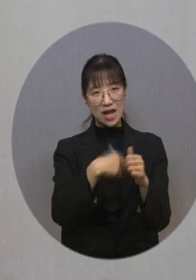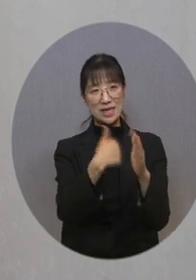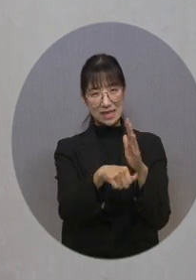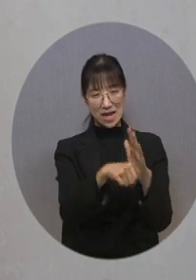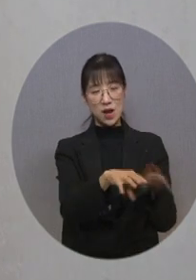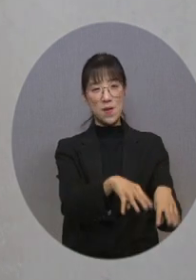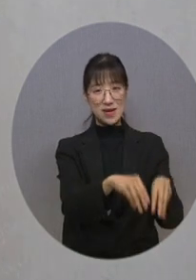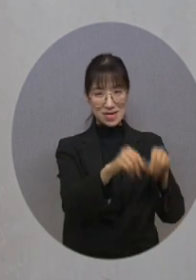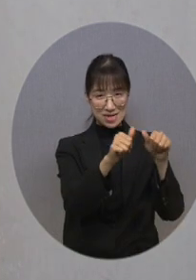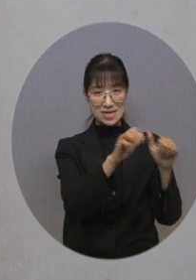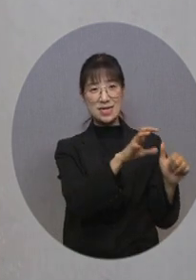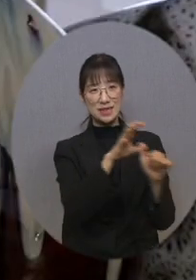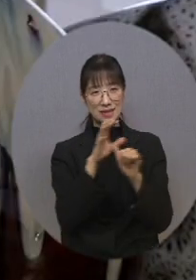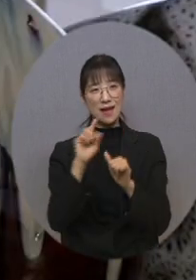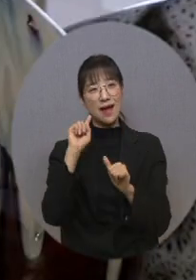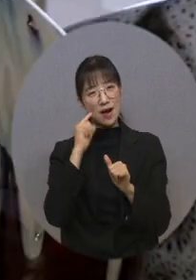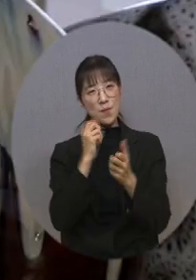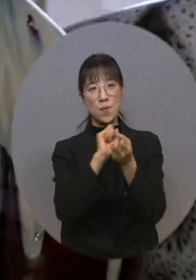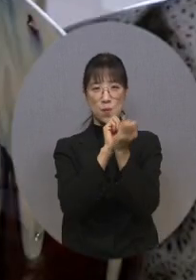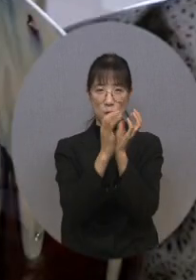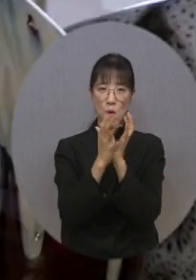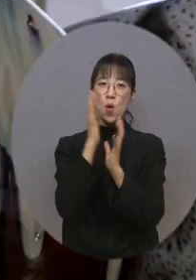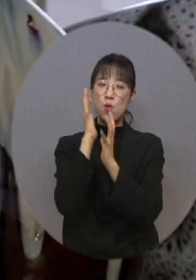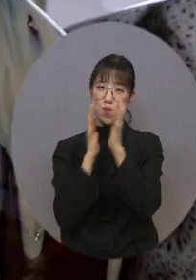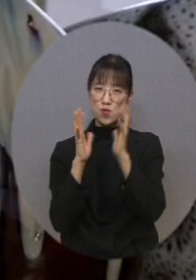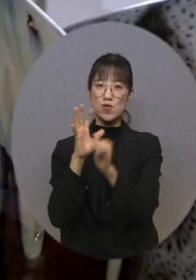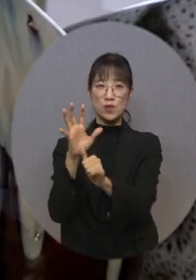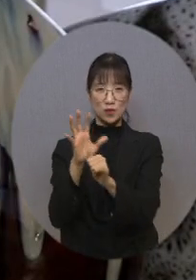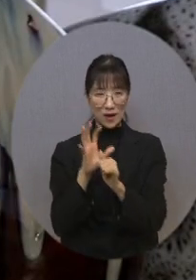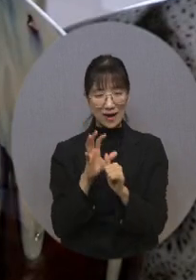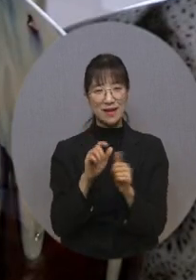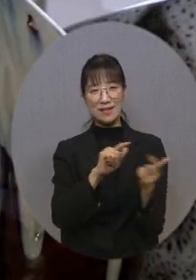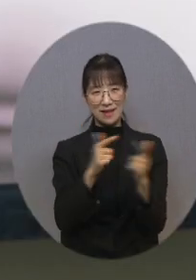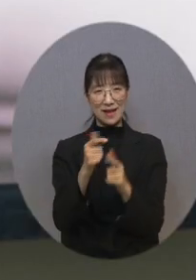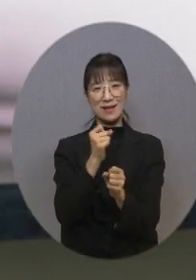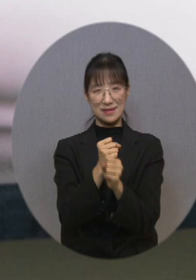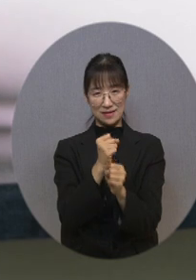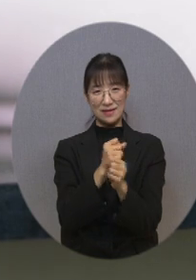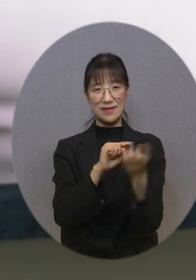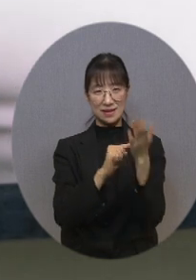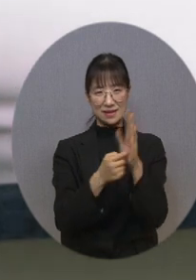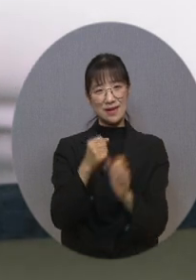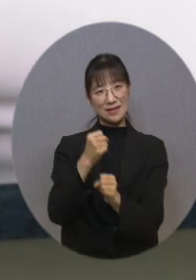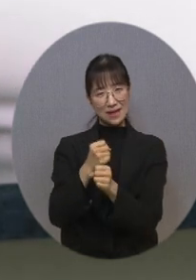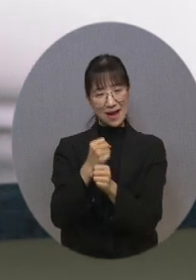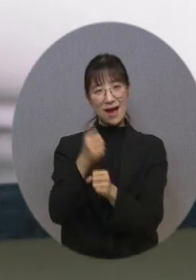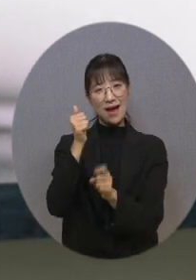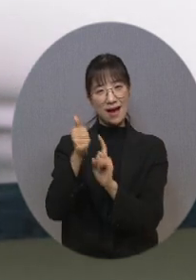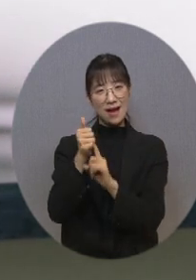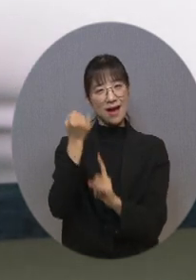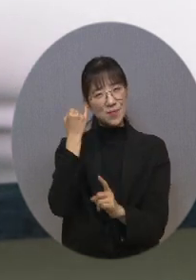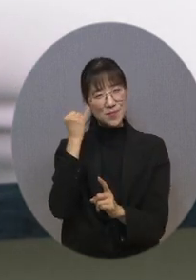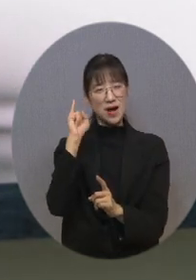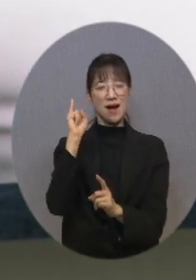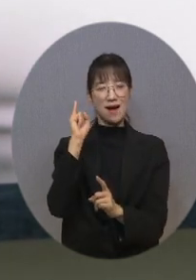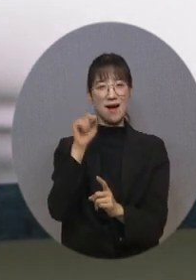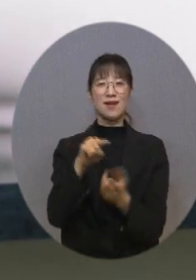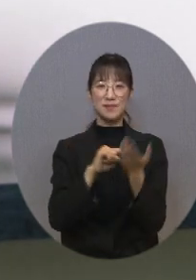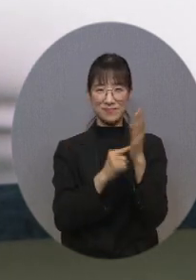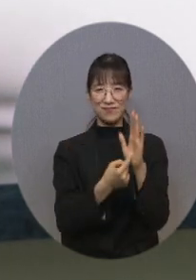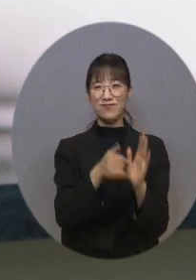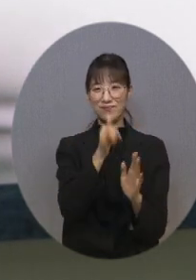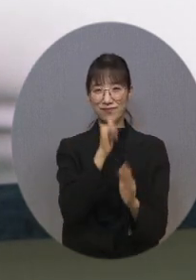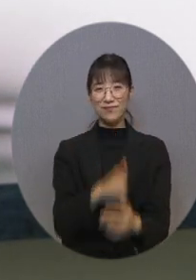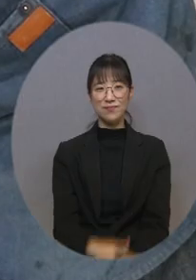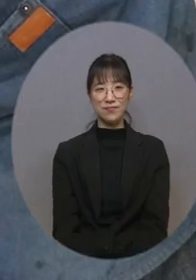흙을 이용해 아름다운 꽃과 풀을 소재로 한 다양한 작품에선 작가만의 독창성과 창의력이